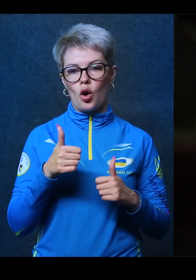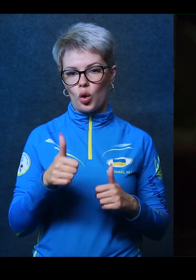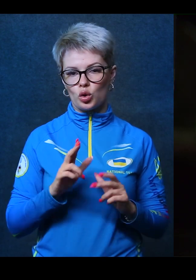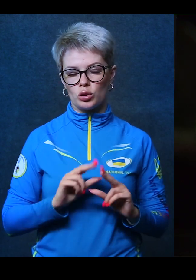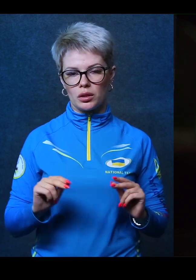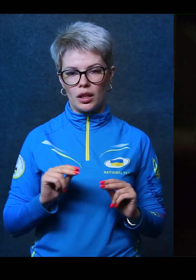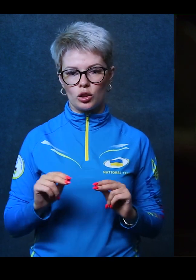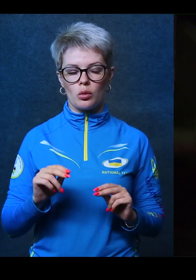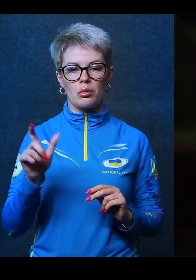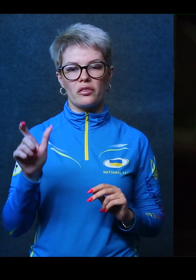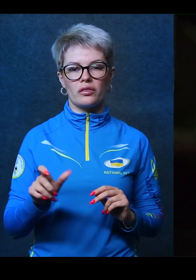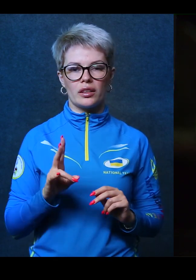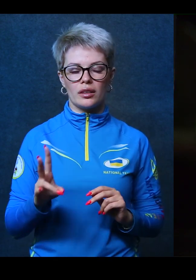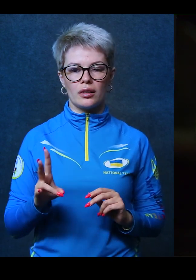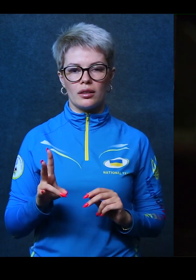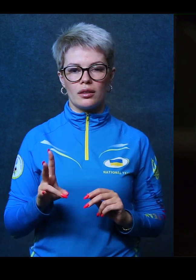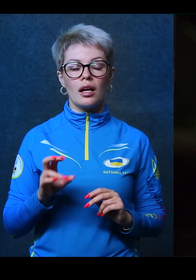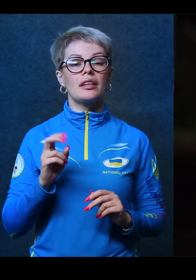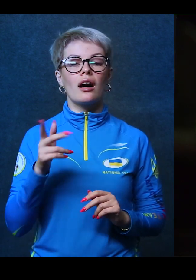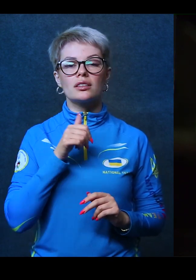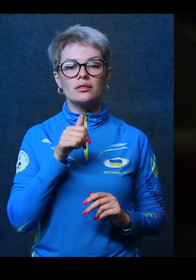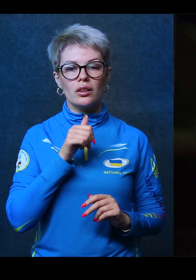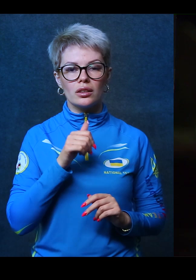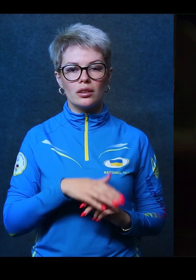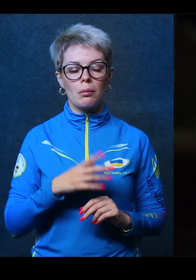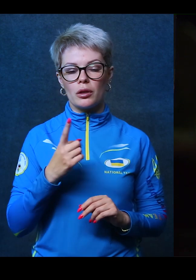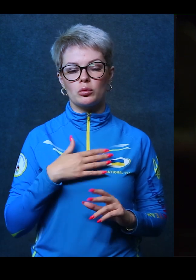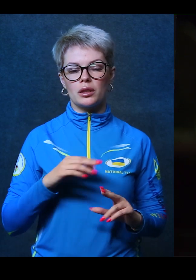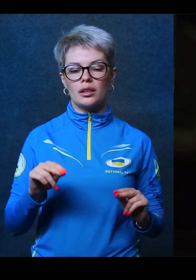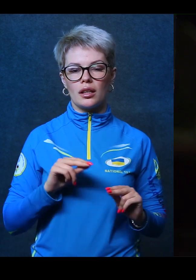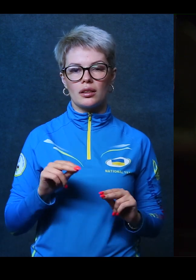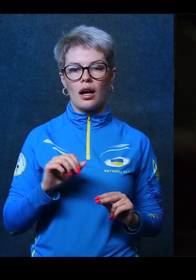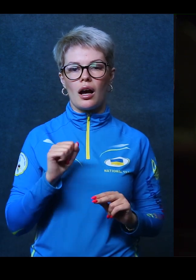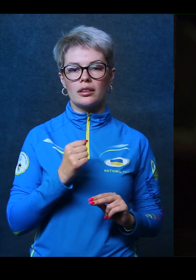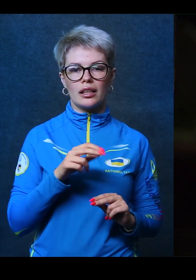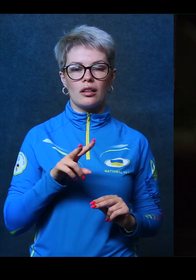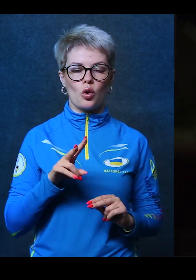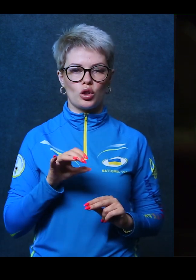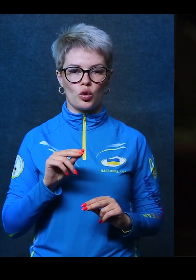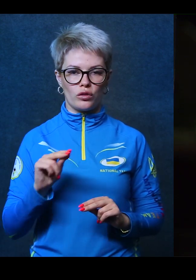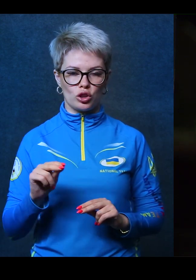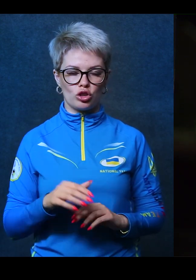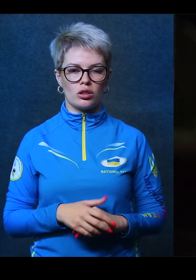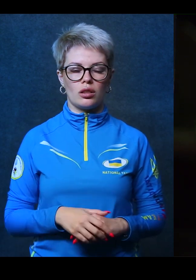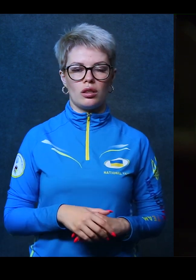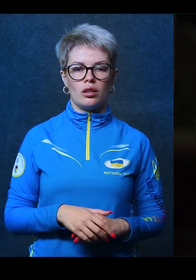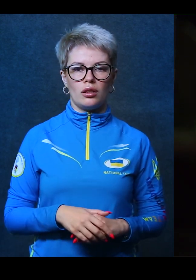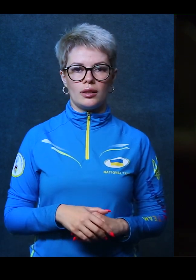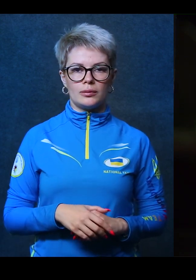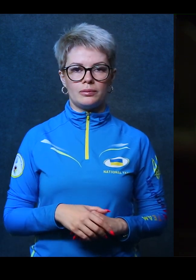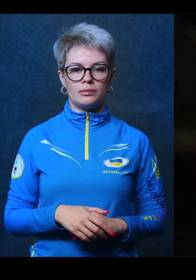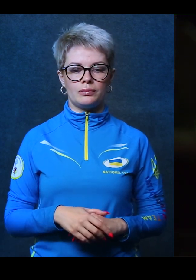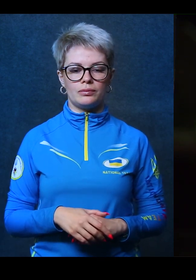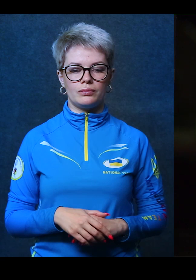хорошим тренером. Він... Як його звати? Перший мій тренер був Андрій Леонідович. І